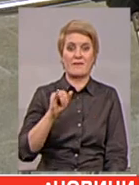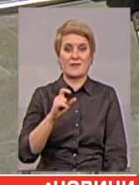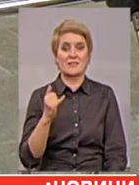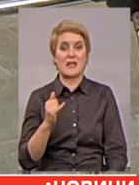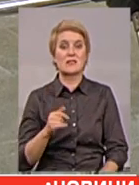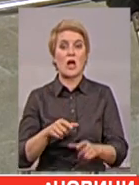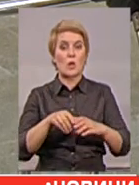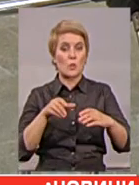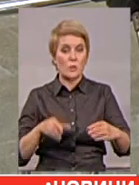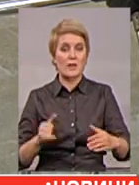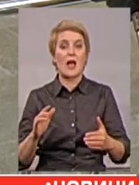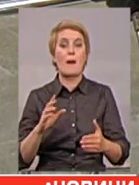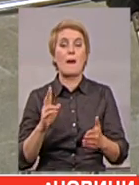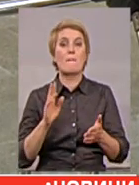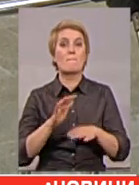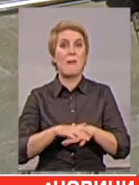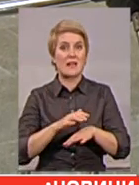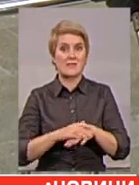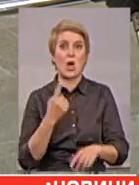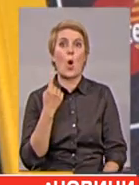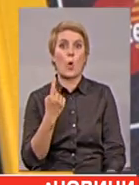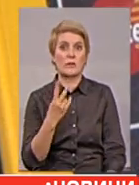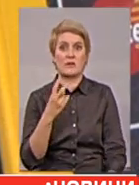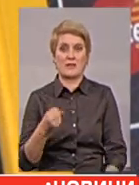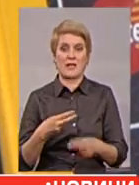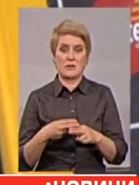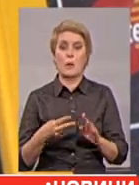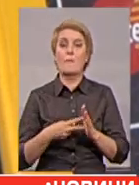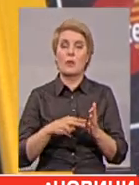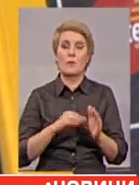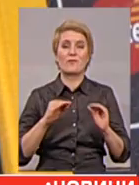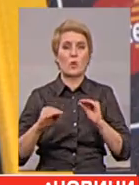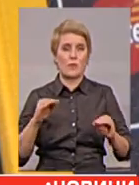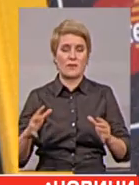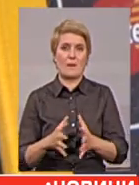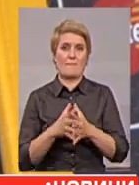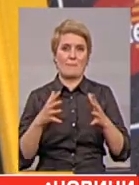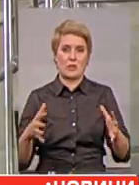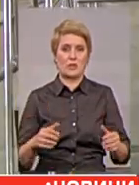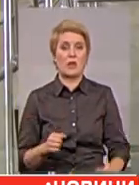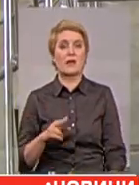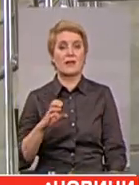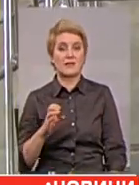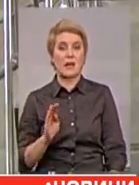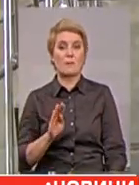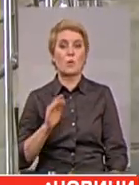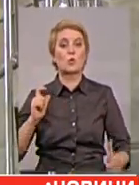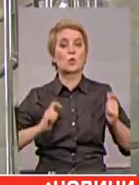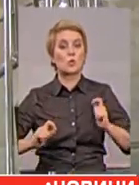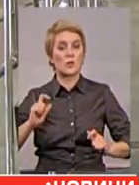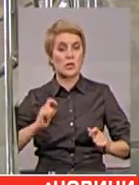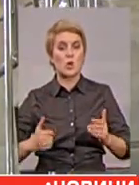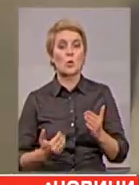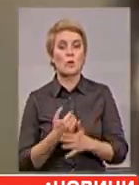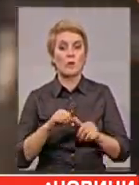для безконтактних банківських карток лише один на станцію. Планують встановити більше. Денис проходить у метро за студентським